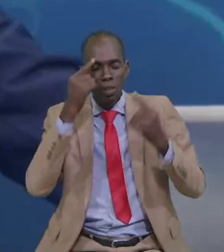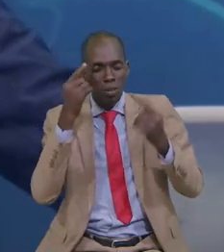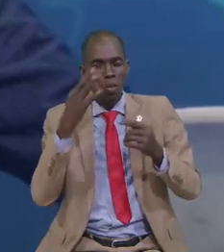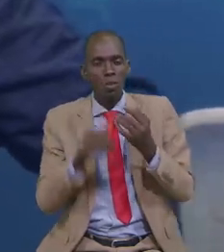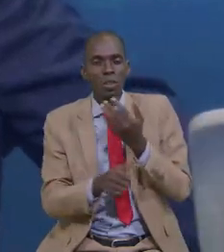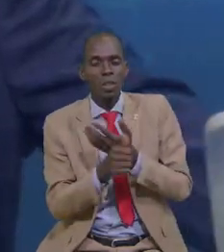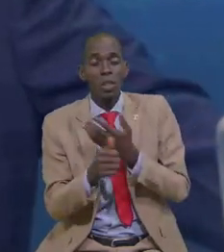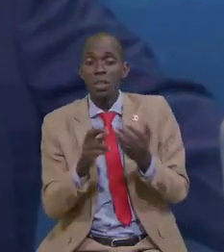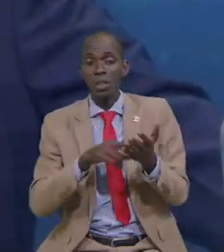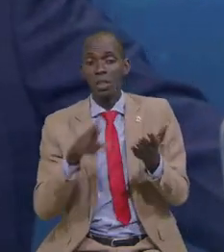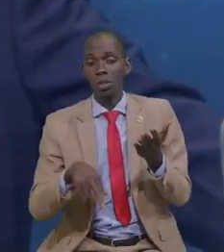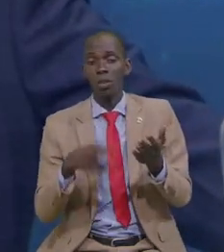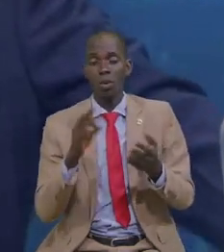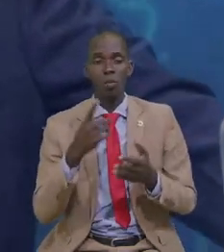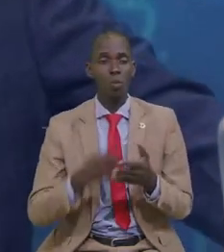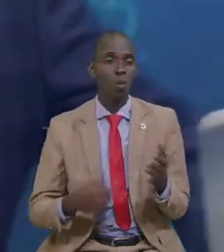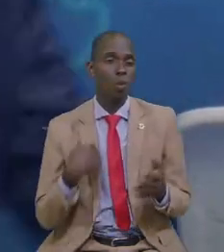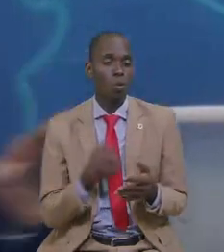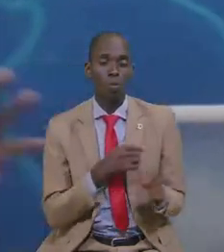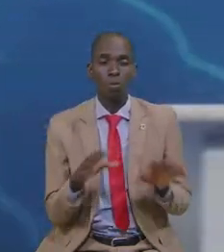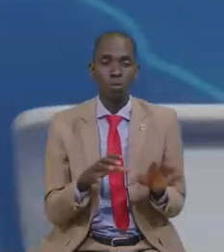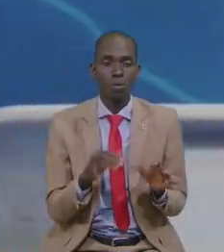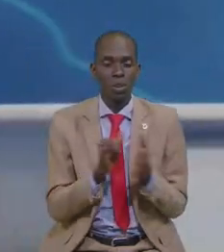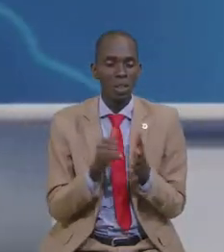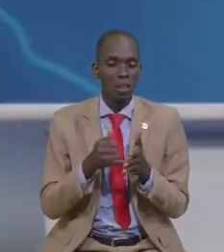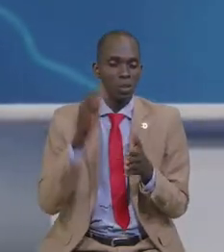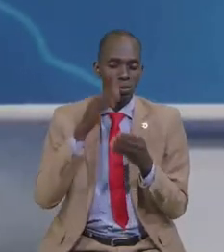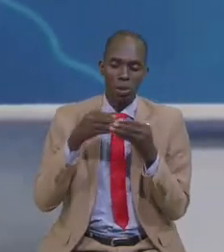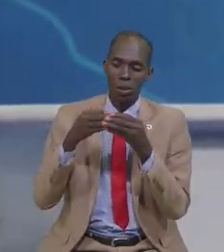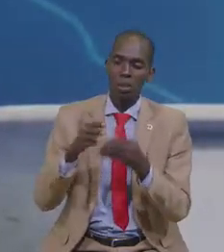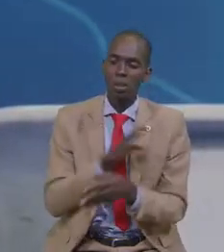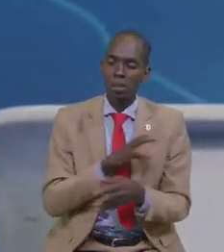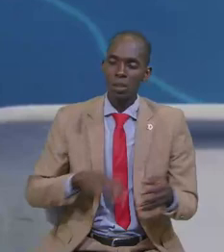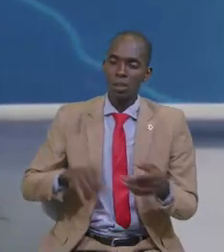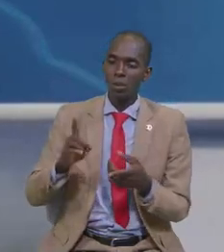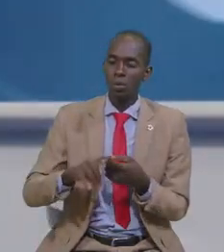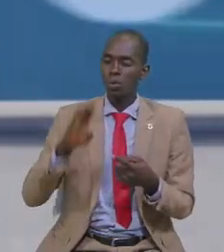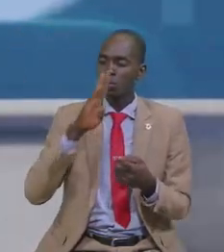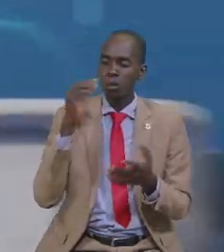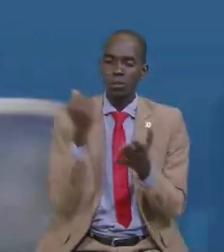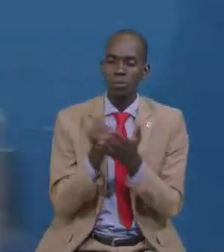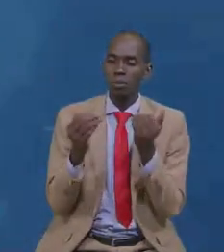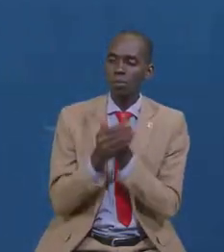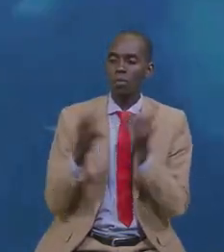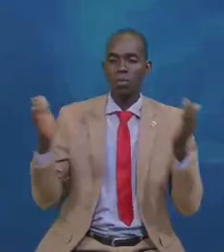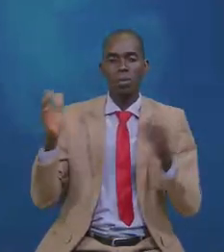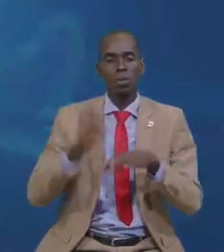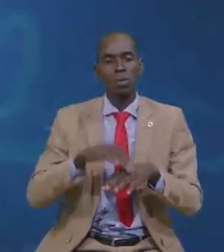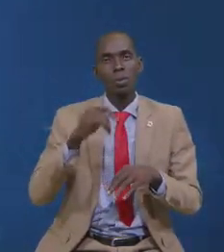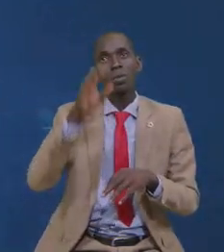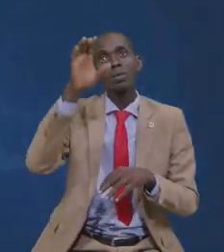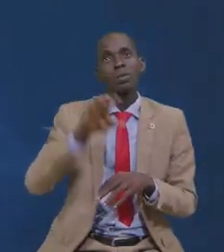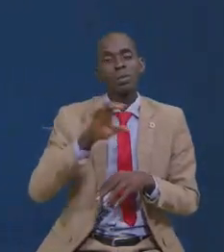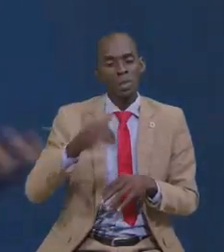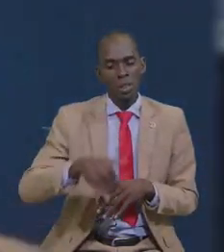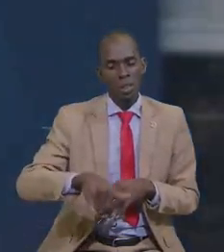pas aux conséquences de ce qu'on a fait, que cela va crucifier Christ. Cependant,